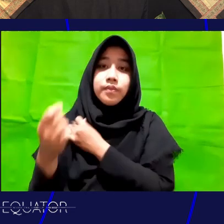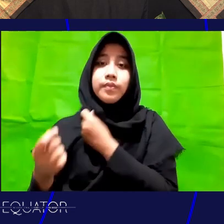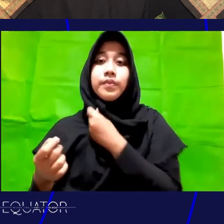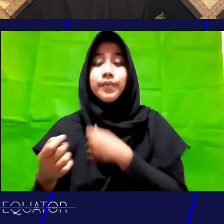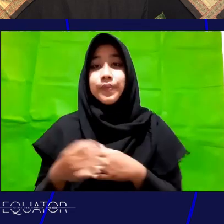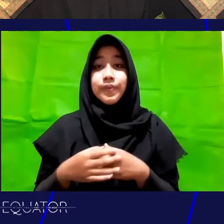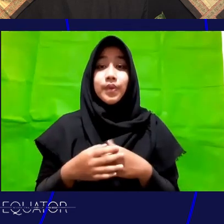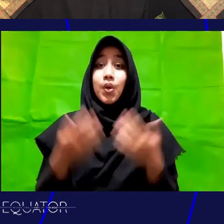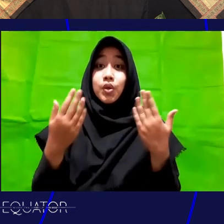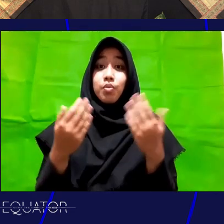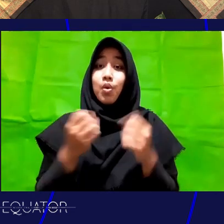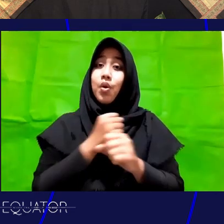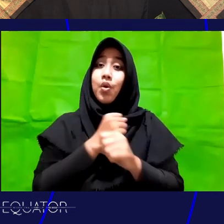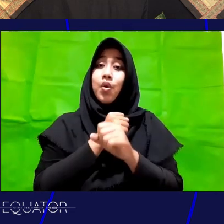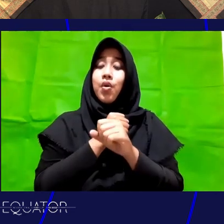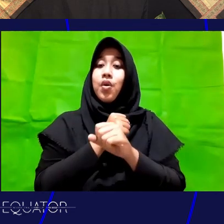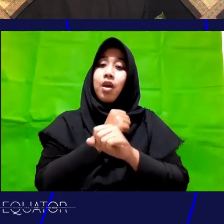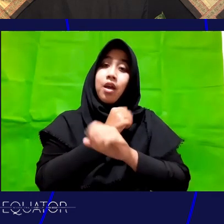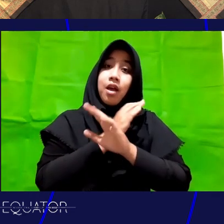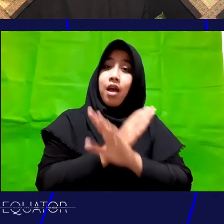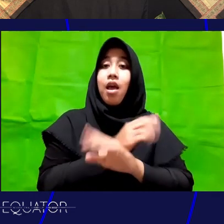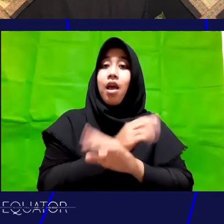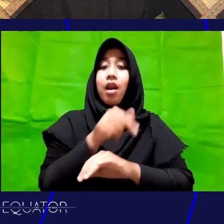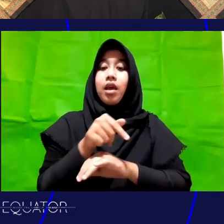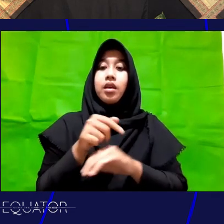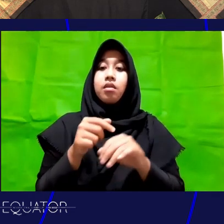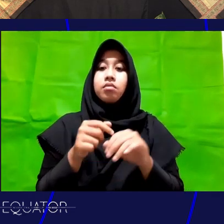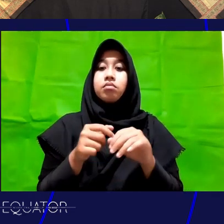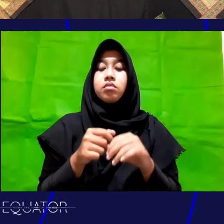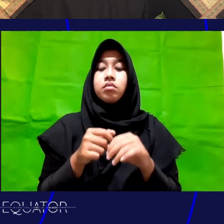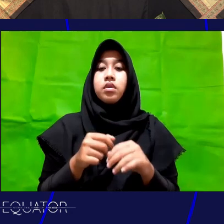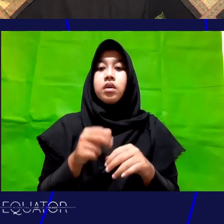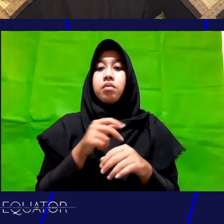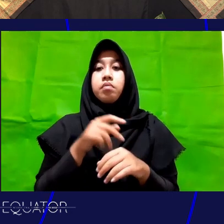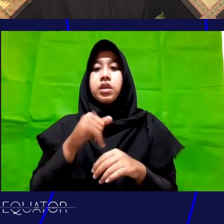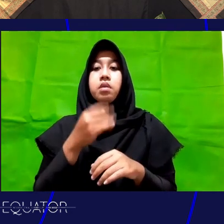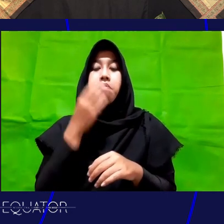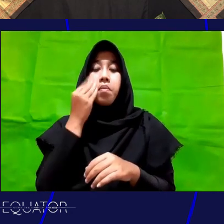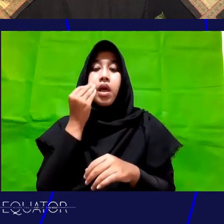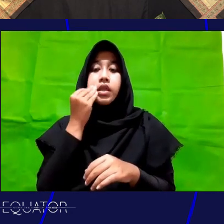Semoga kegagalan ini jadi pelajaran generasi atau spesies setelah kita. Terima kasih.